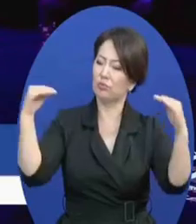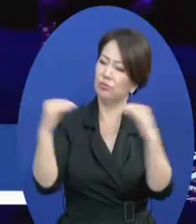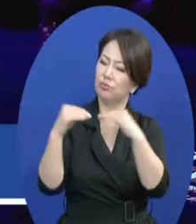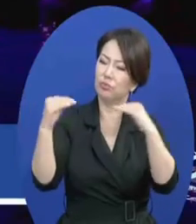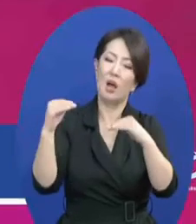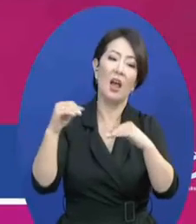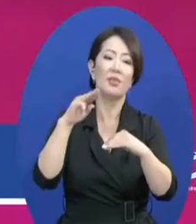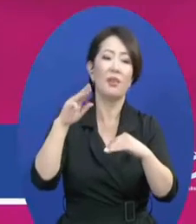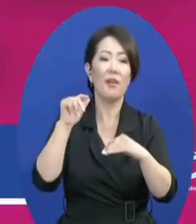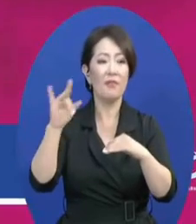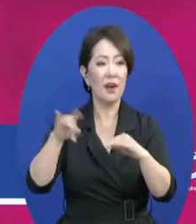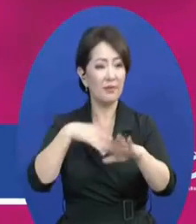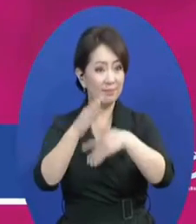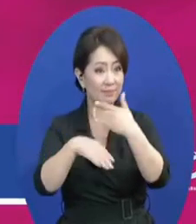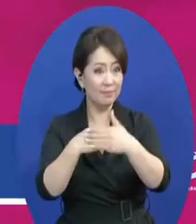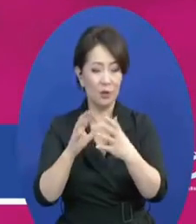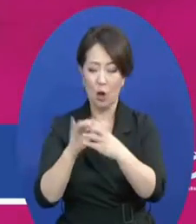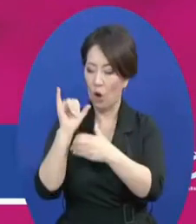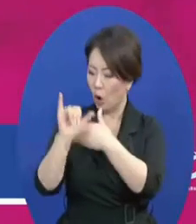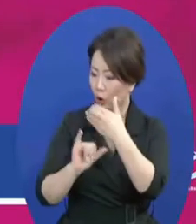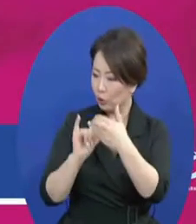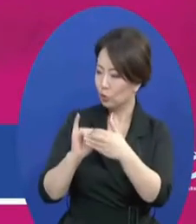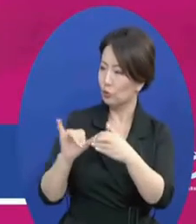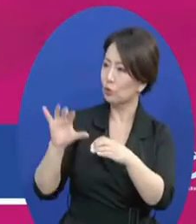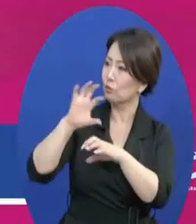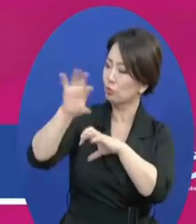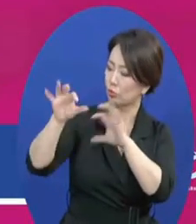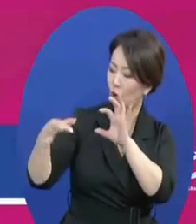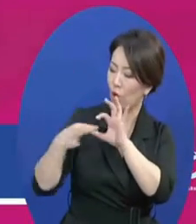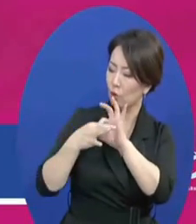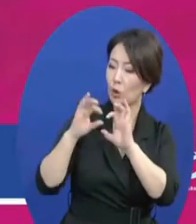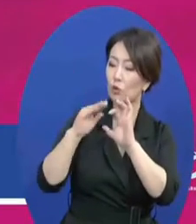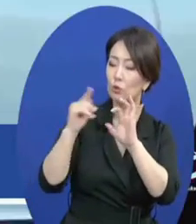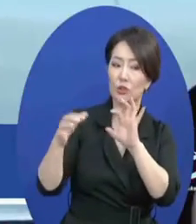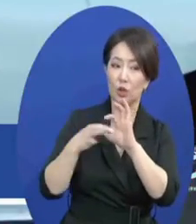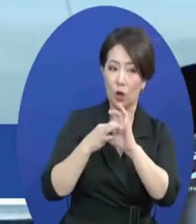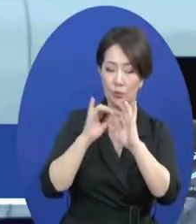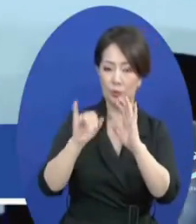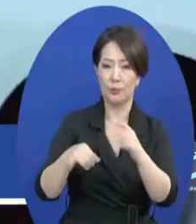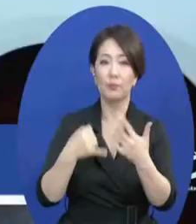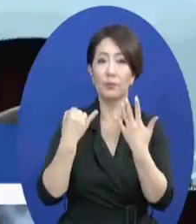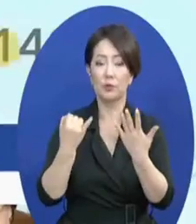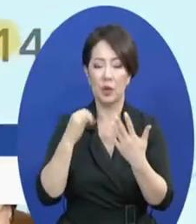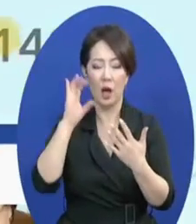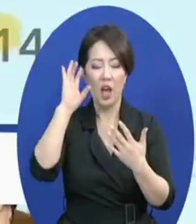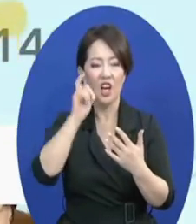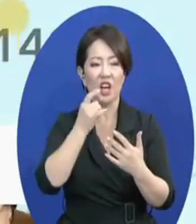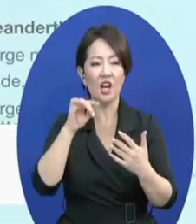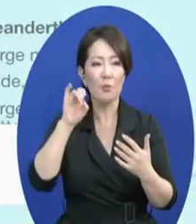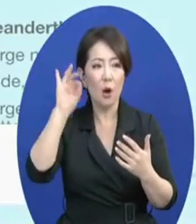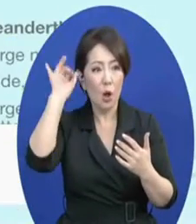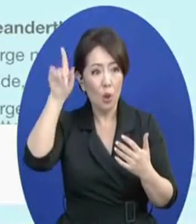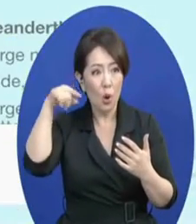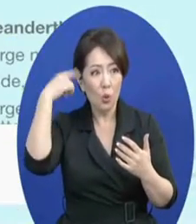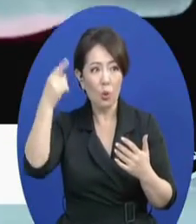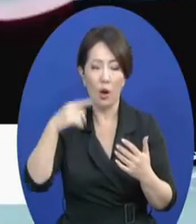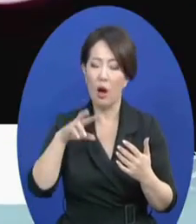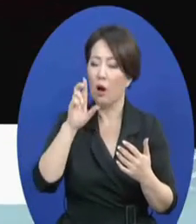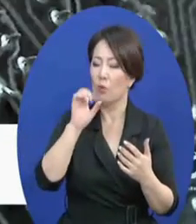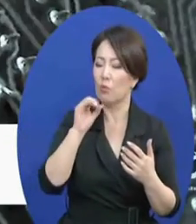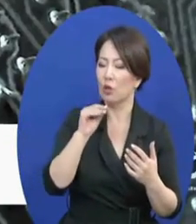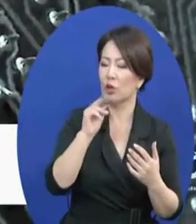нэгсэн сүлчээбэй болгож, оданғүлсэн болон бүс нүндгэн сүлчээн холбох. Зуургаа хэмэл ойурхон бодоугжээн,